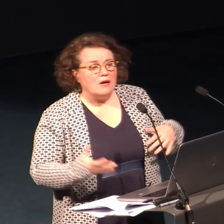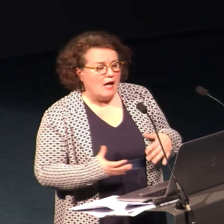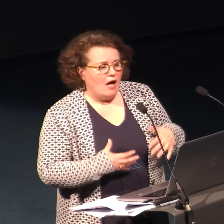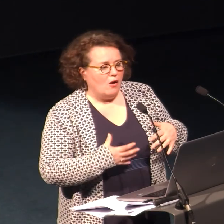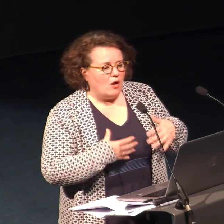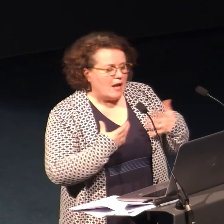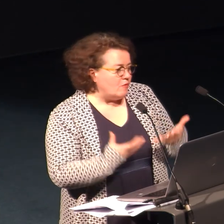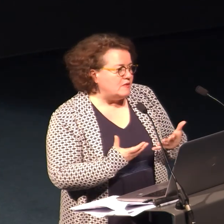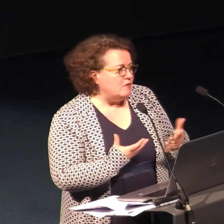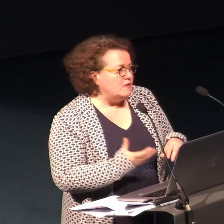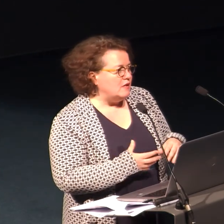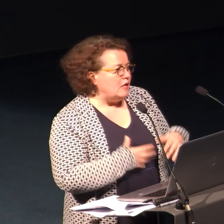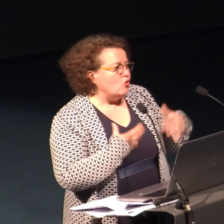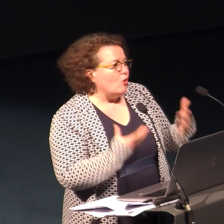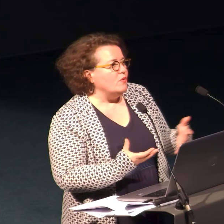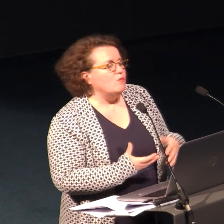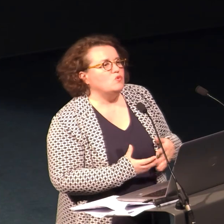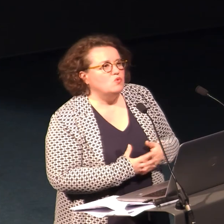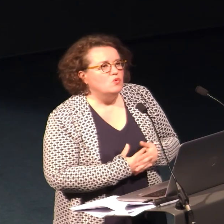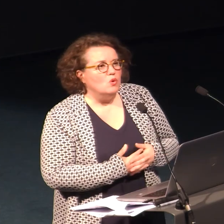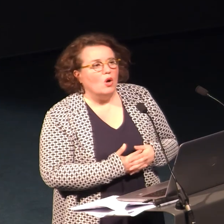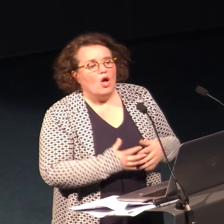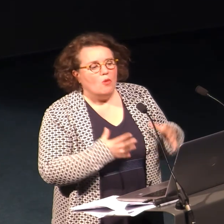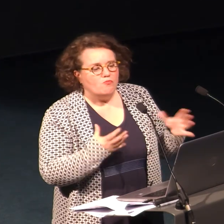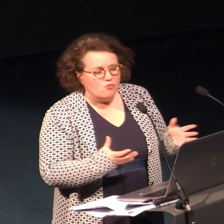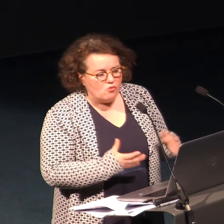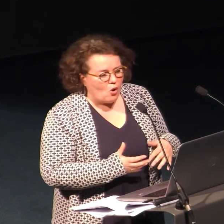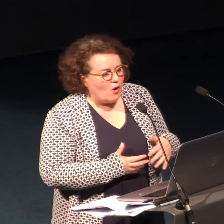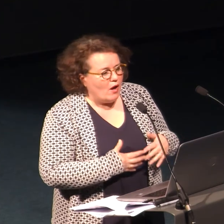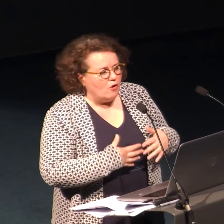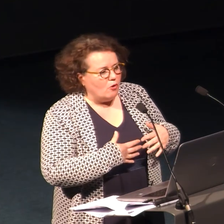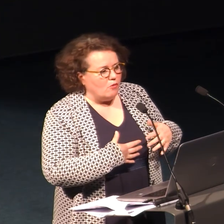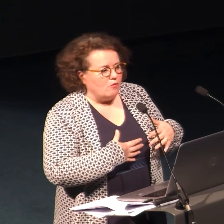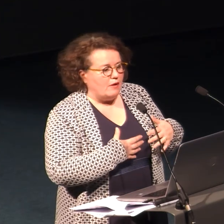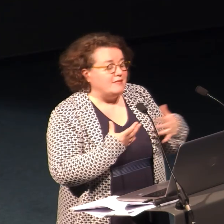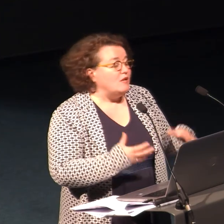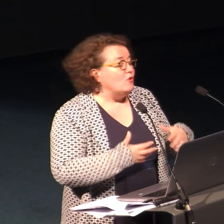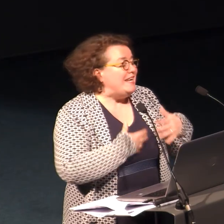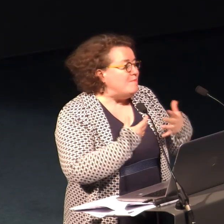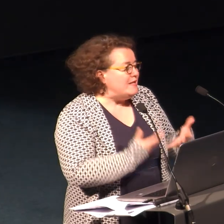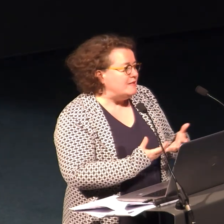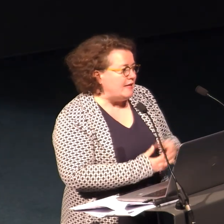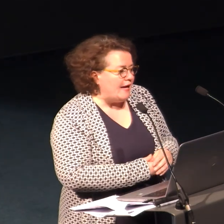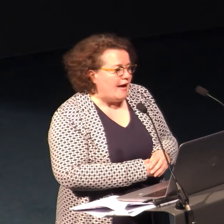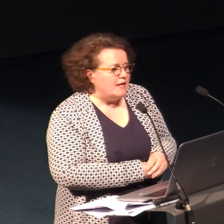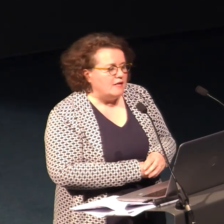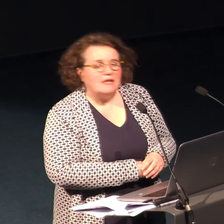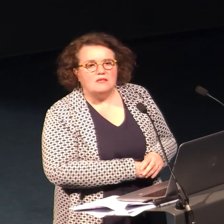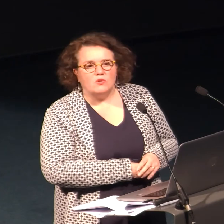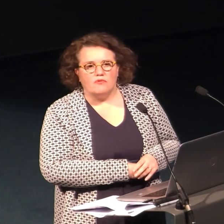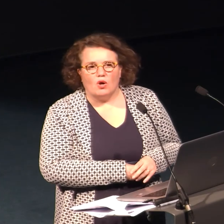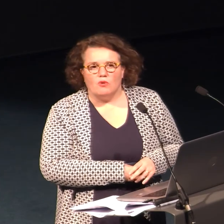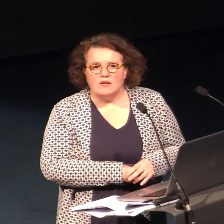a la possibilité de prendre des mesures pour essayer de limiter les